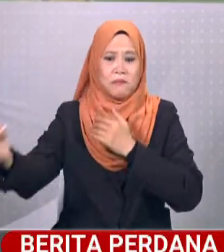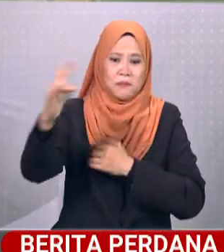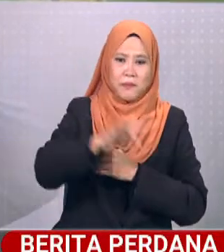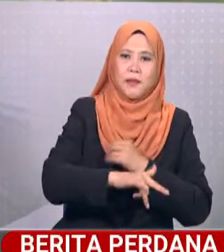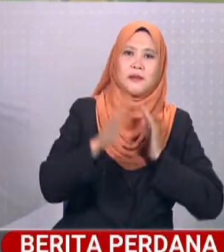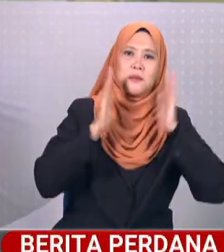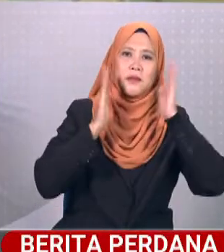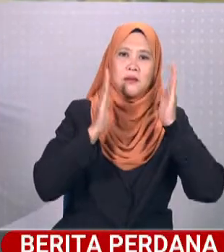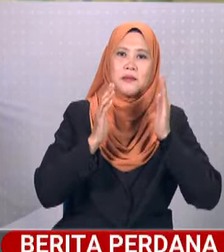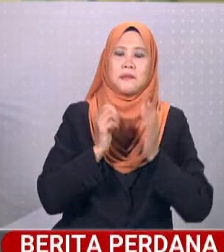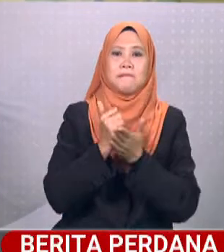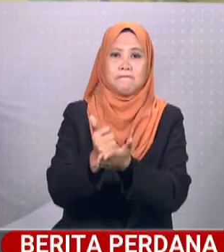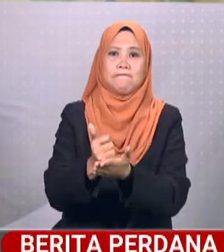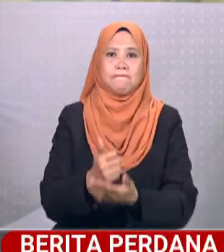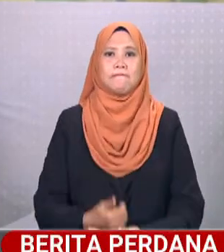negara.